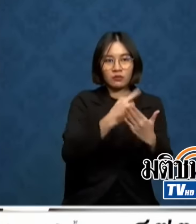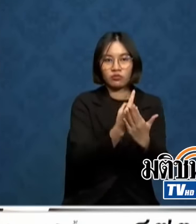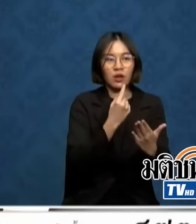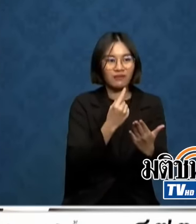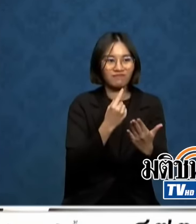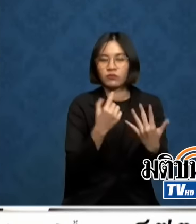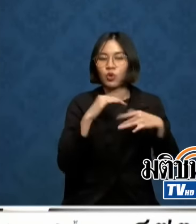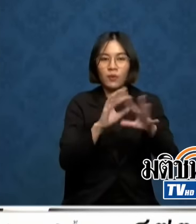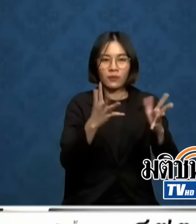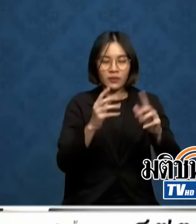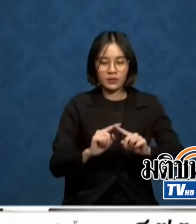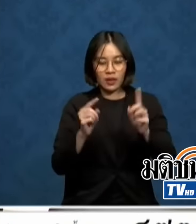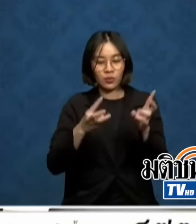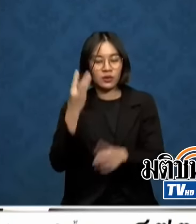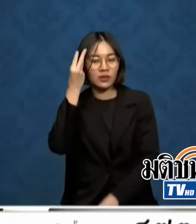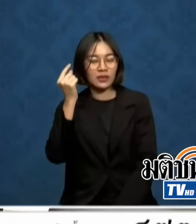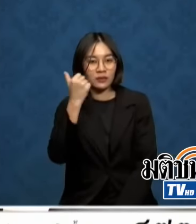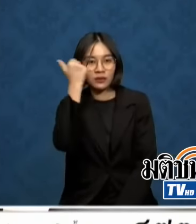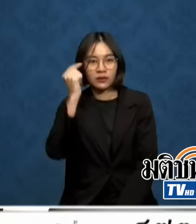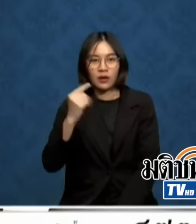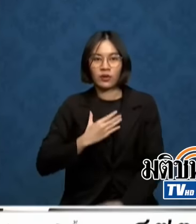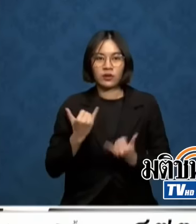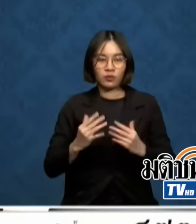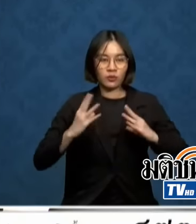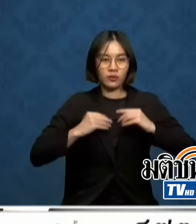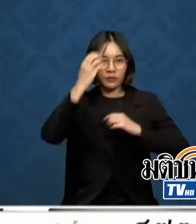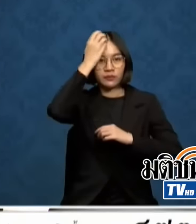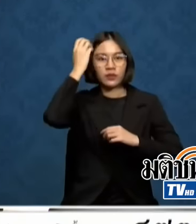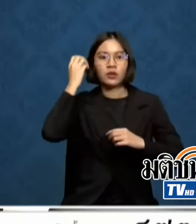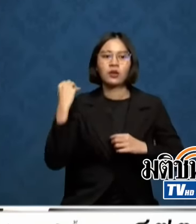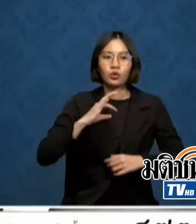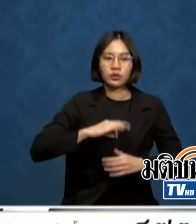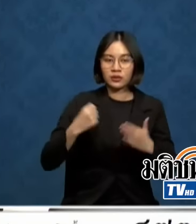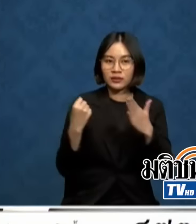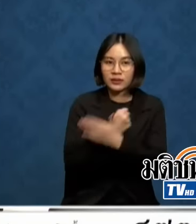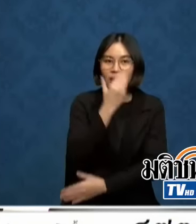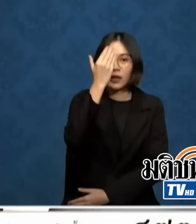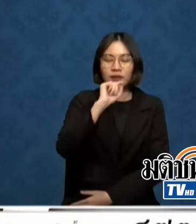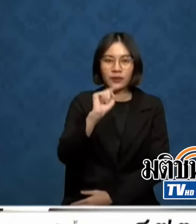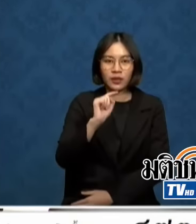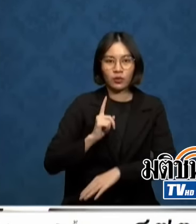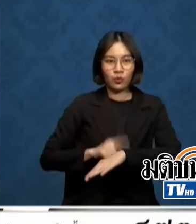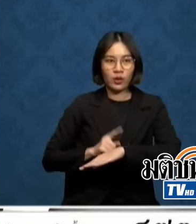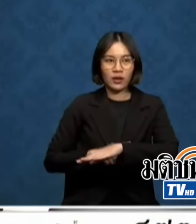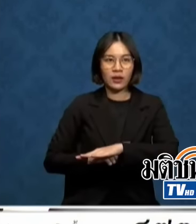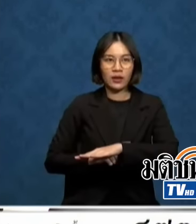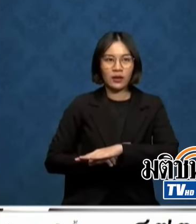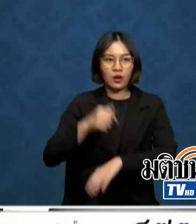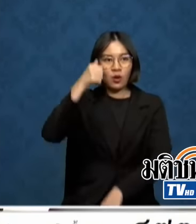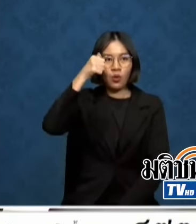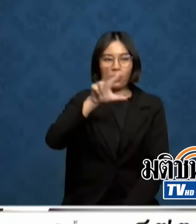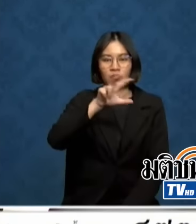ชนแต่ในอีกมุมนึงครับท่านประธานวันนี้ผมก็ต้องยอมรับว่าผมรู้สึกเสียดายที่เราได้ใช้เวลาถึง